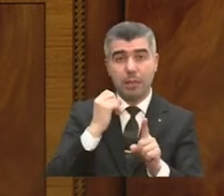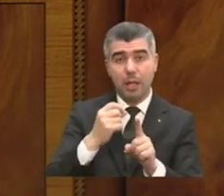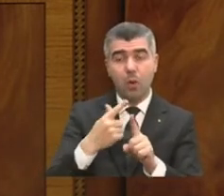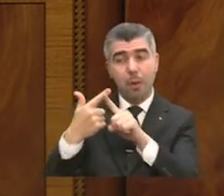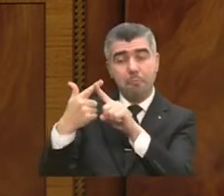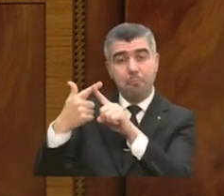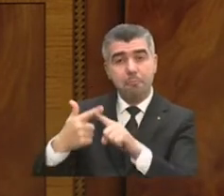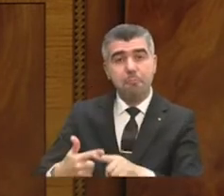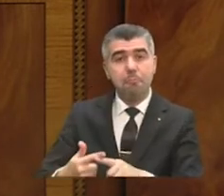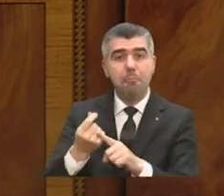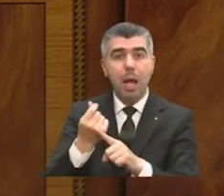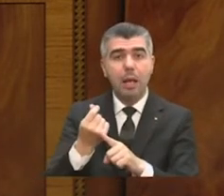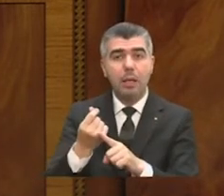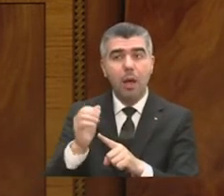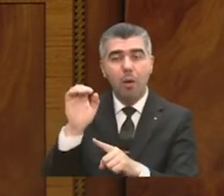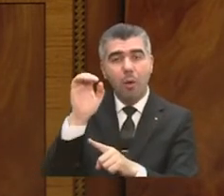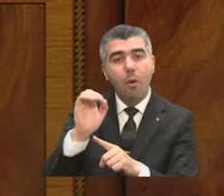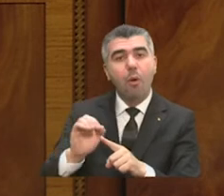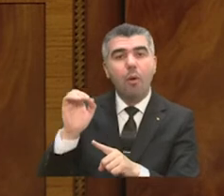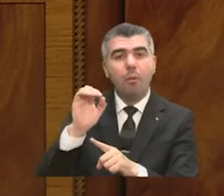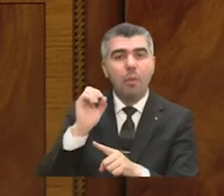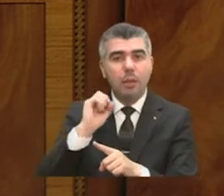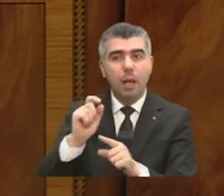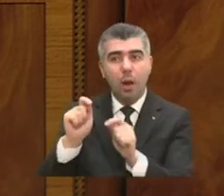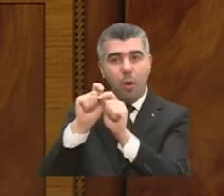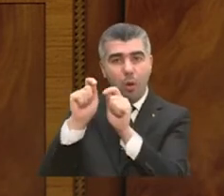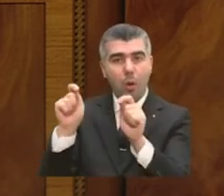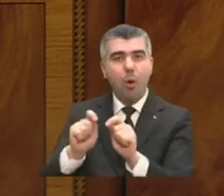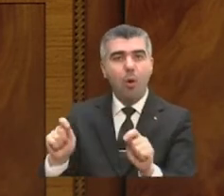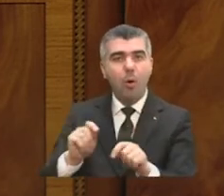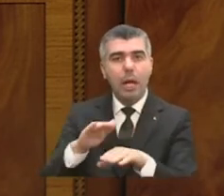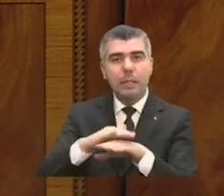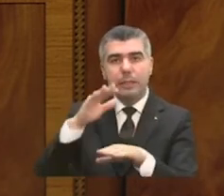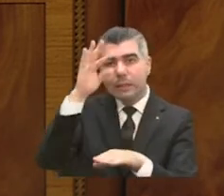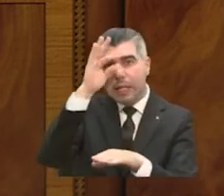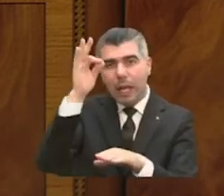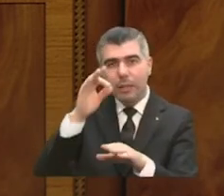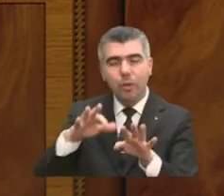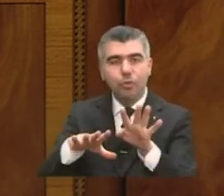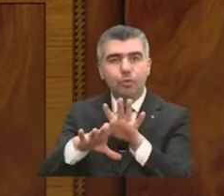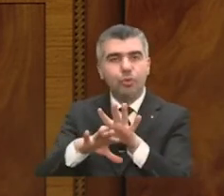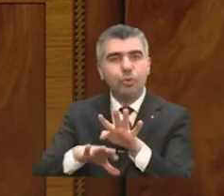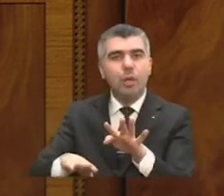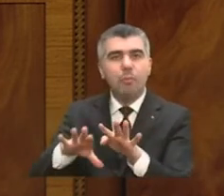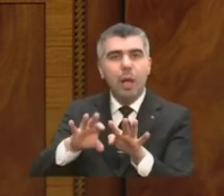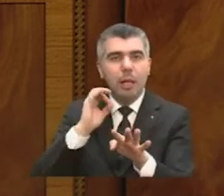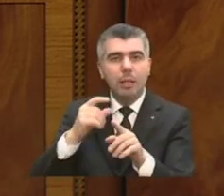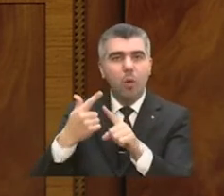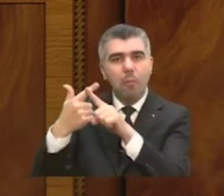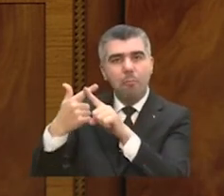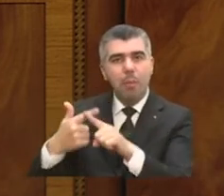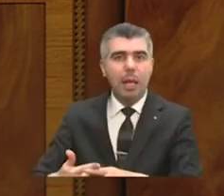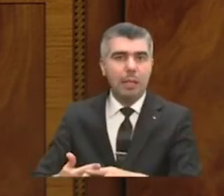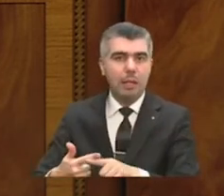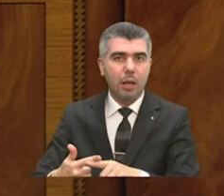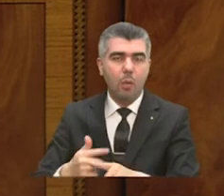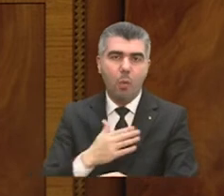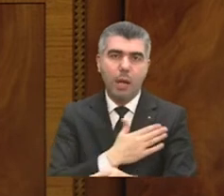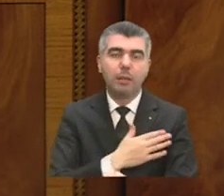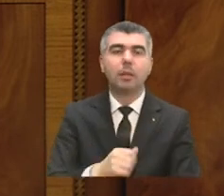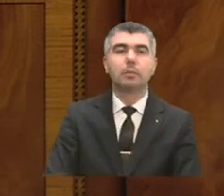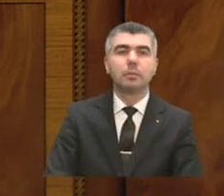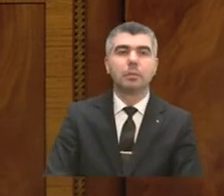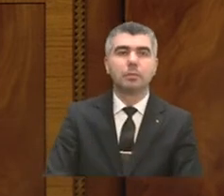décision, notamment l'ingérence des institutions monétaires dans les